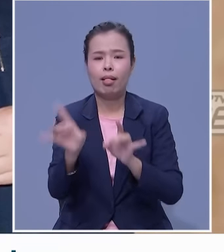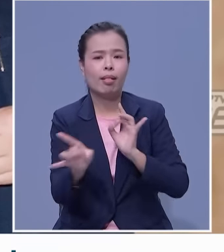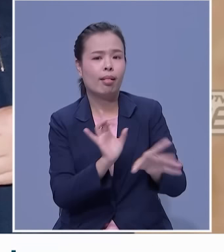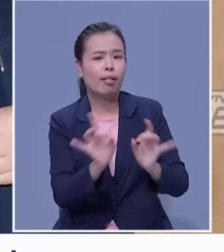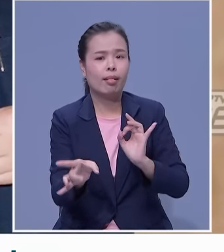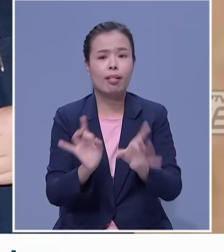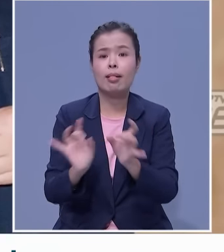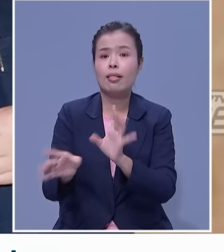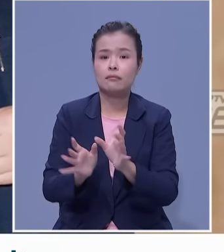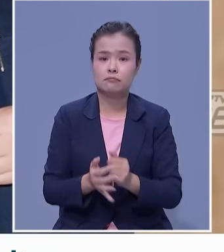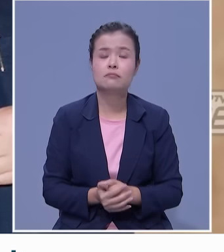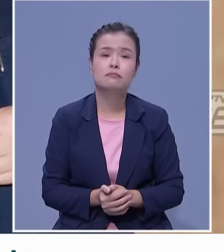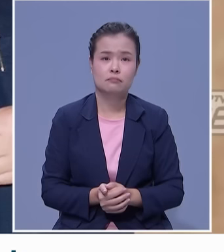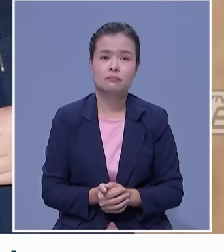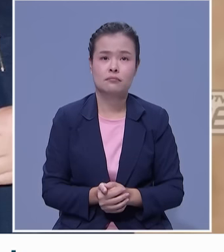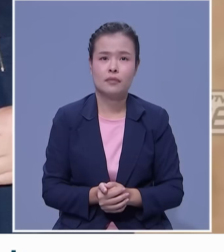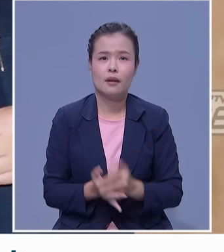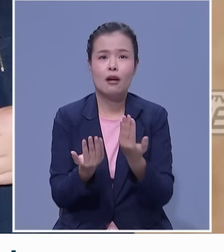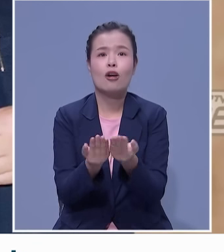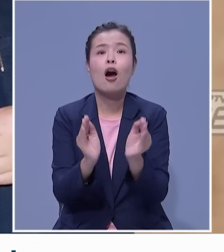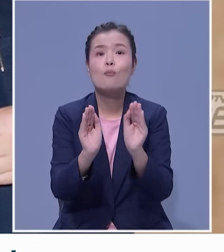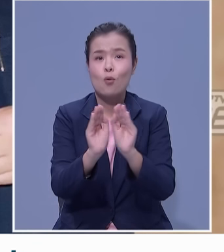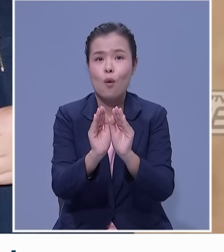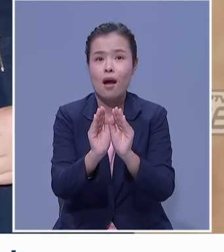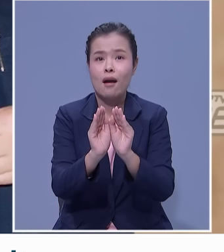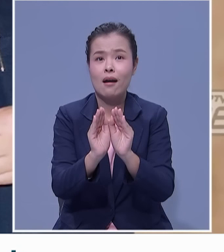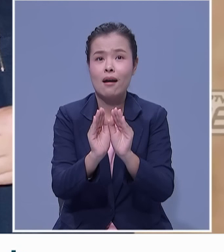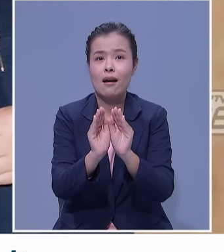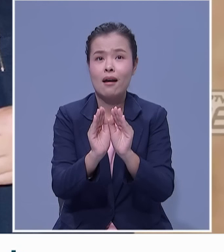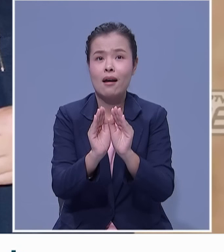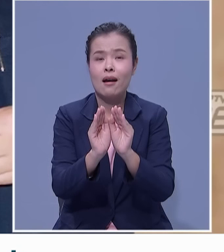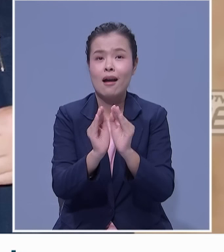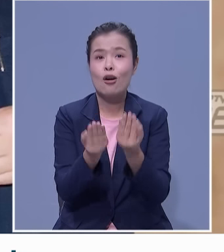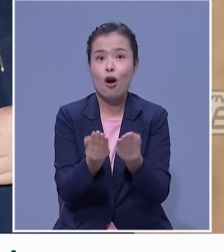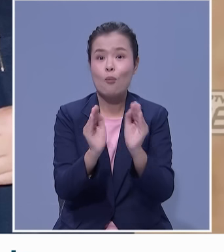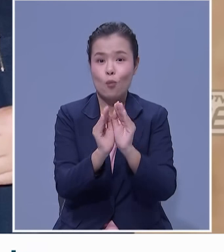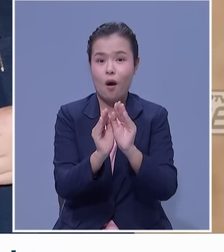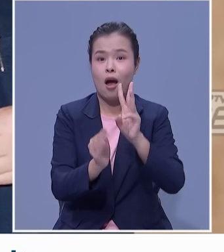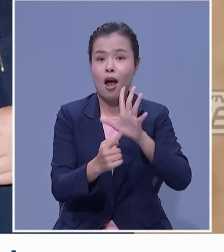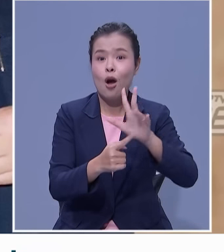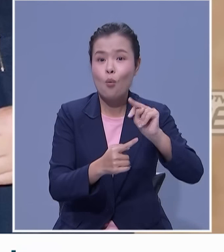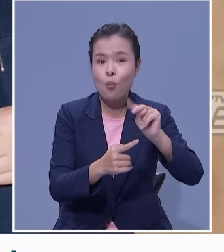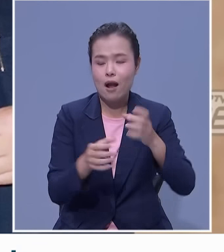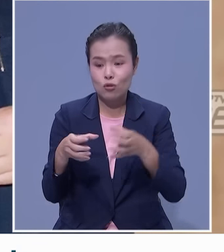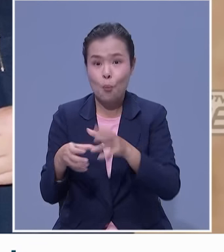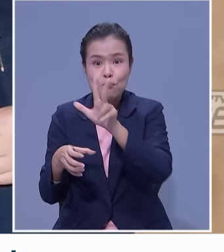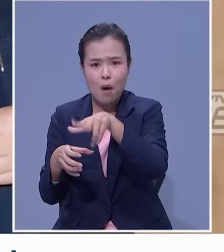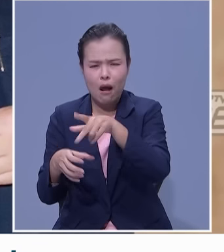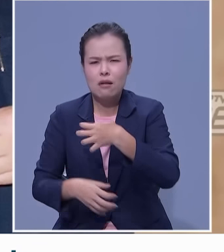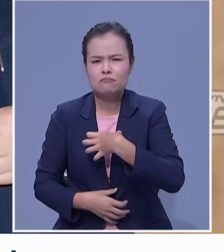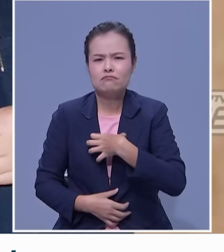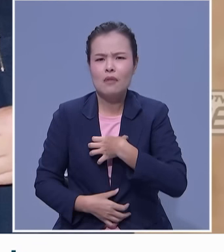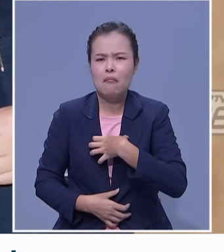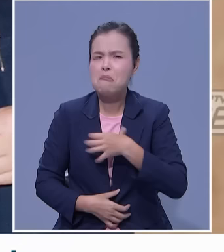อารมณ์เหมือนอ่าครอบครัวอยู่บำรุงไงค่ะใช่มั้คุณเฉลิมยังอยู่ในเพื่อไทยแต่จิตใจเนี่ยไม่อยู่แล้ว